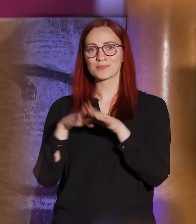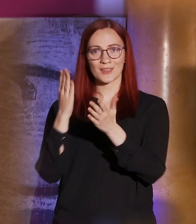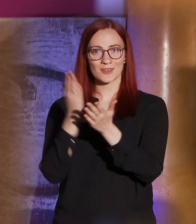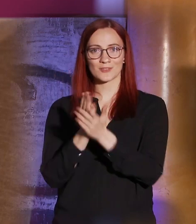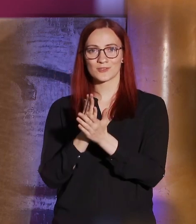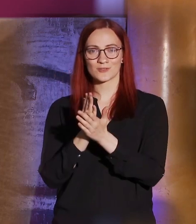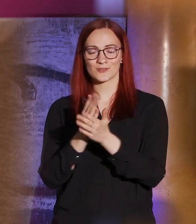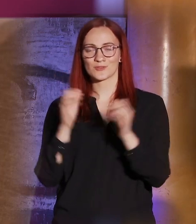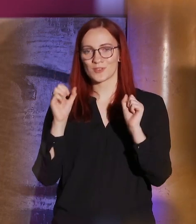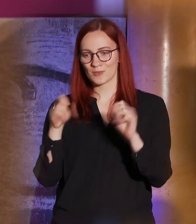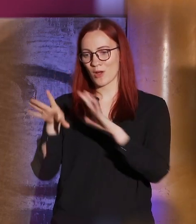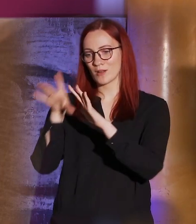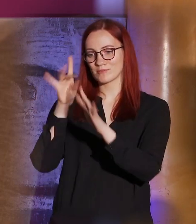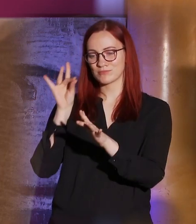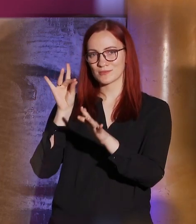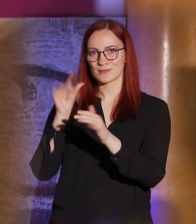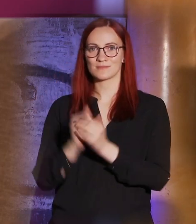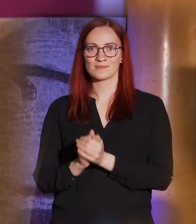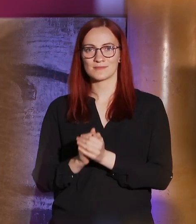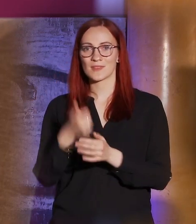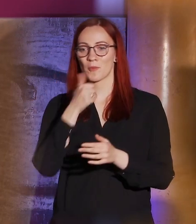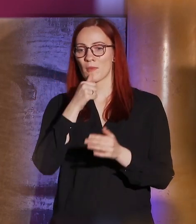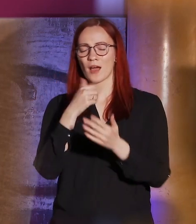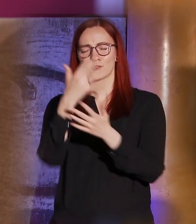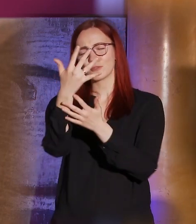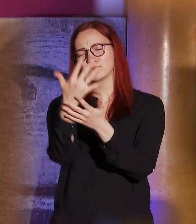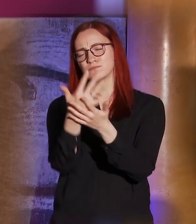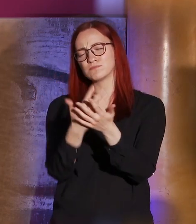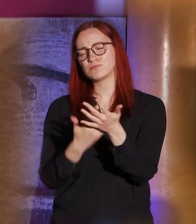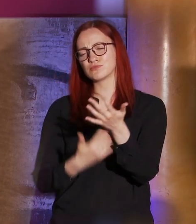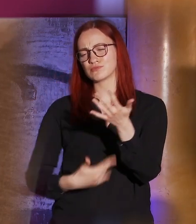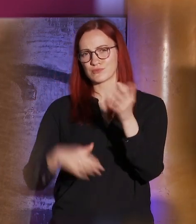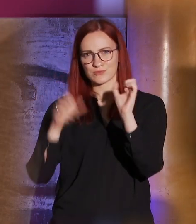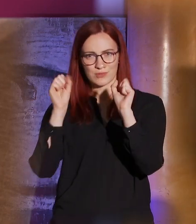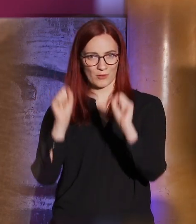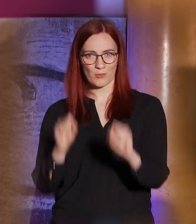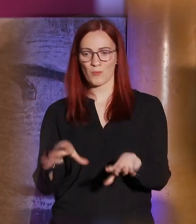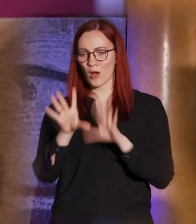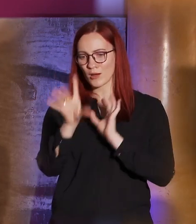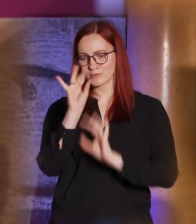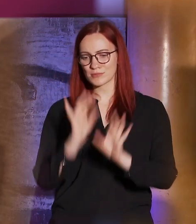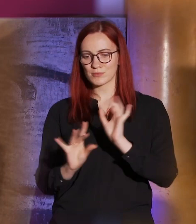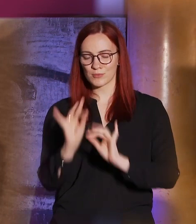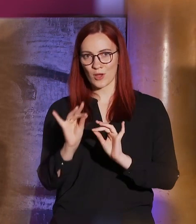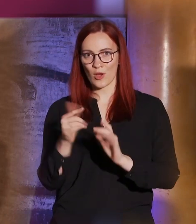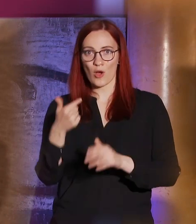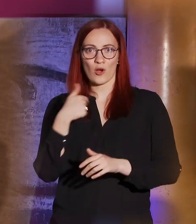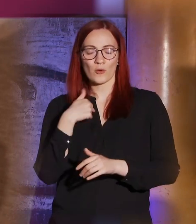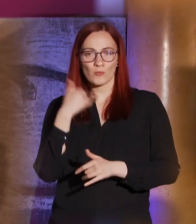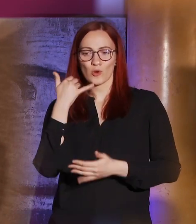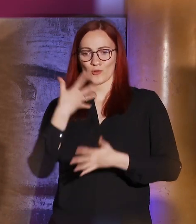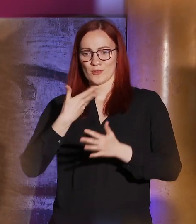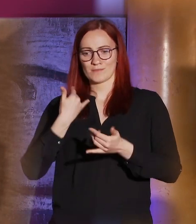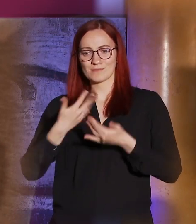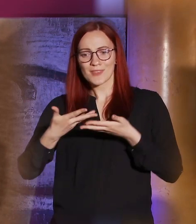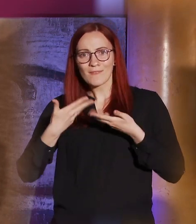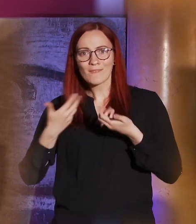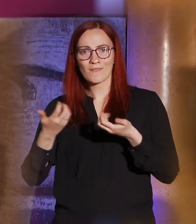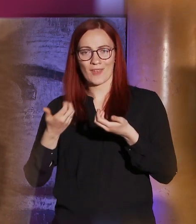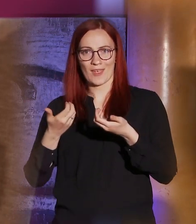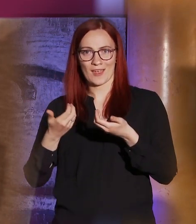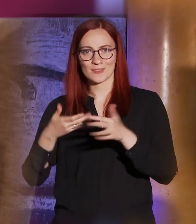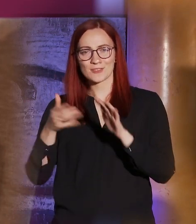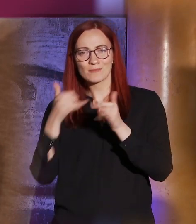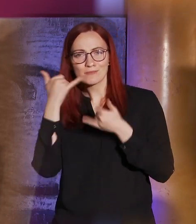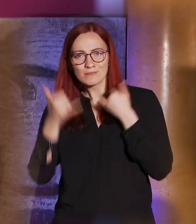pasiūlai yra ten tūkstančiais, mes pasižiūrėjom daugybę ten pasiūlymų. Kažkodėl mums skambina, mums kviečia, tas prieinamumas, jie